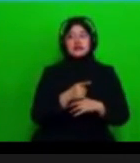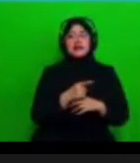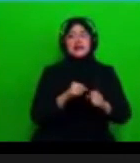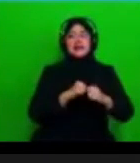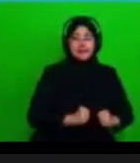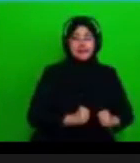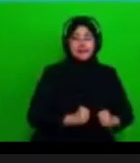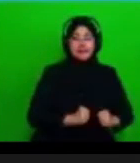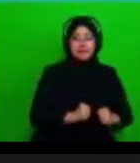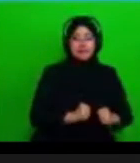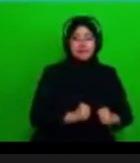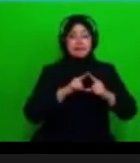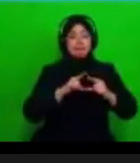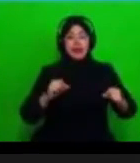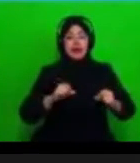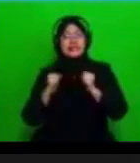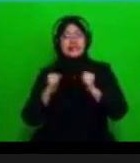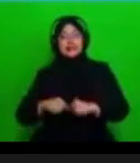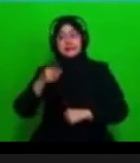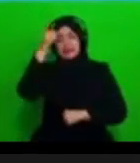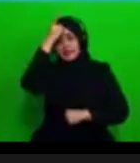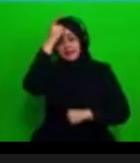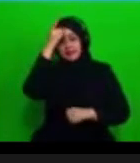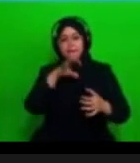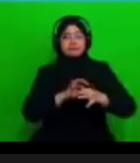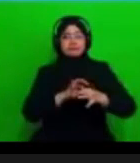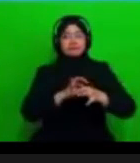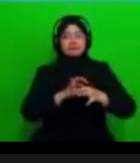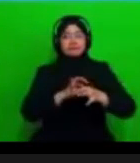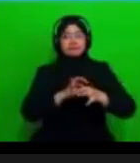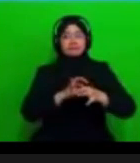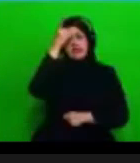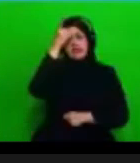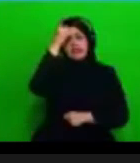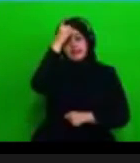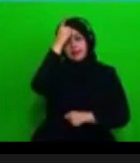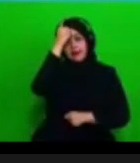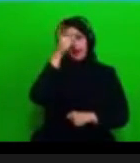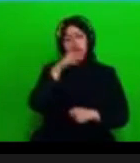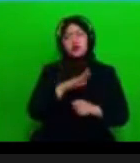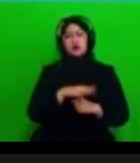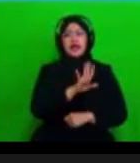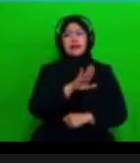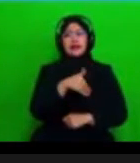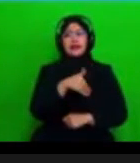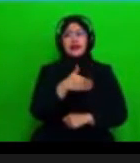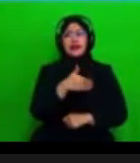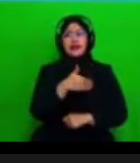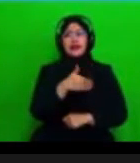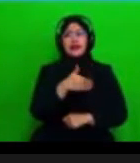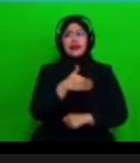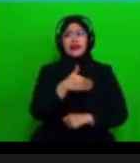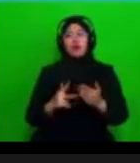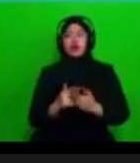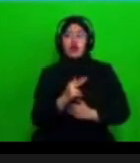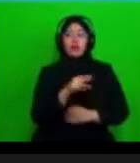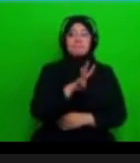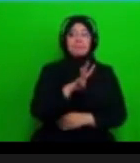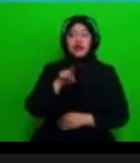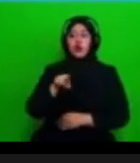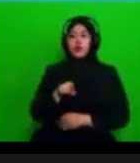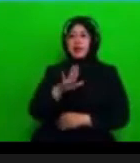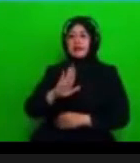Jerman. Kalau Jepang itu kan vokasinya 5 tahun SMK-nya D2. Nah, itu kita jadikan itu, tetapi 4,5 tahun kita